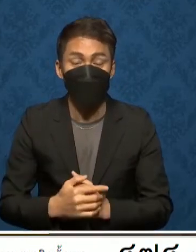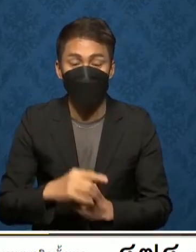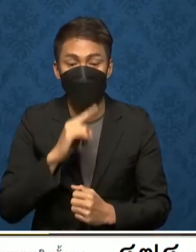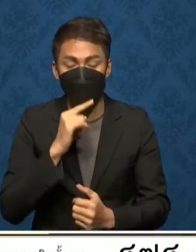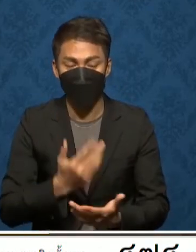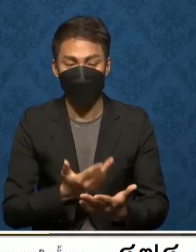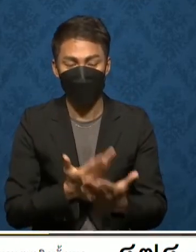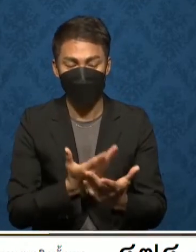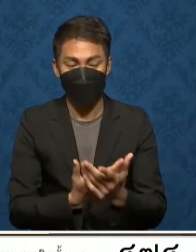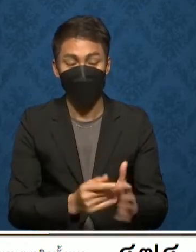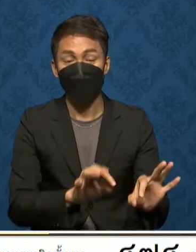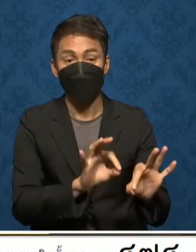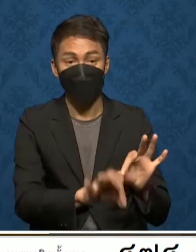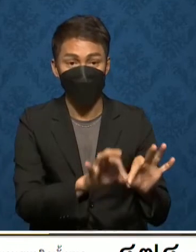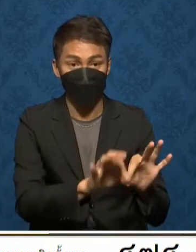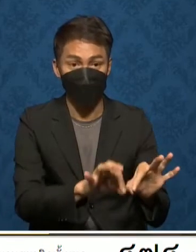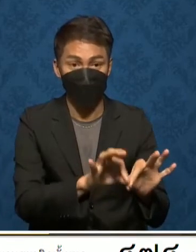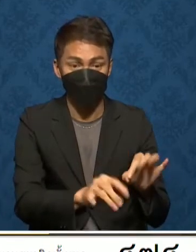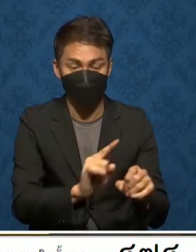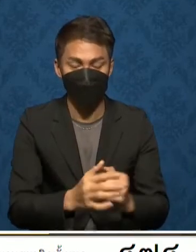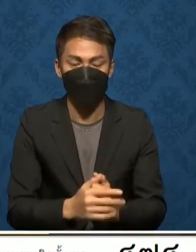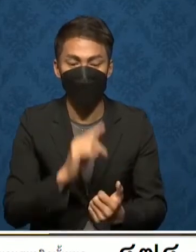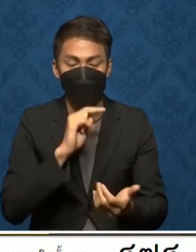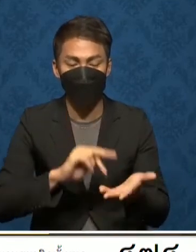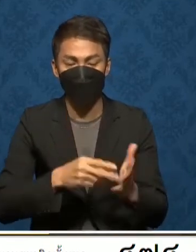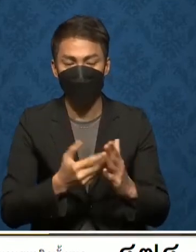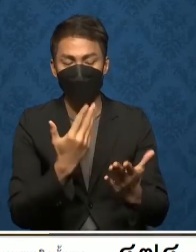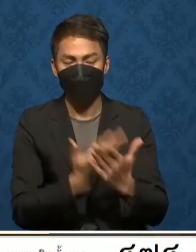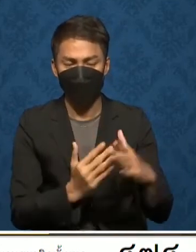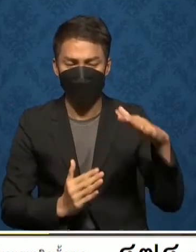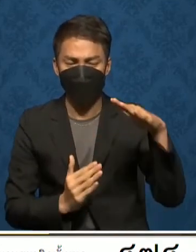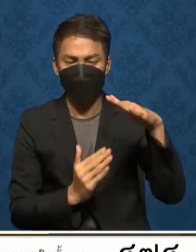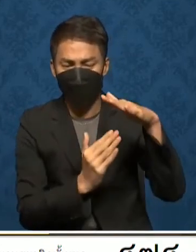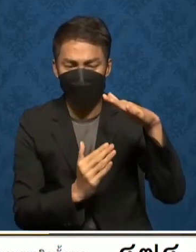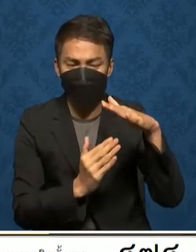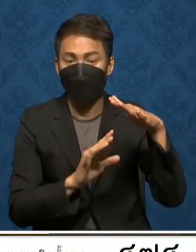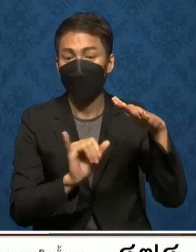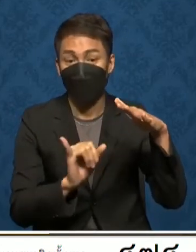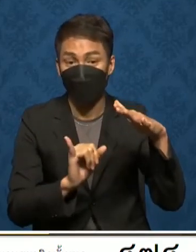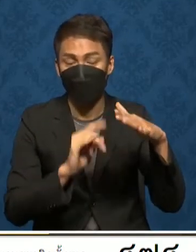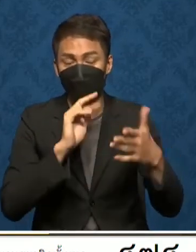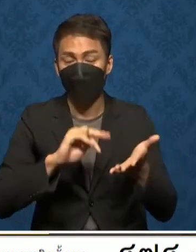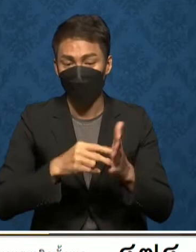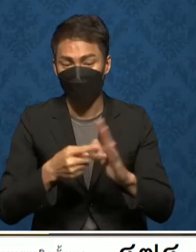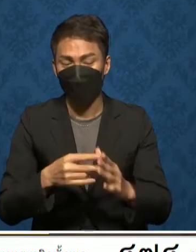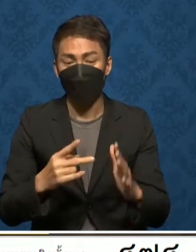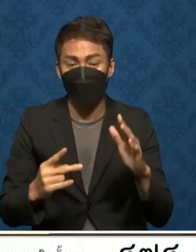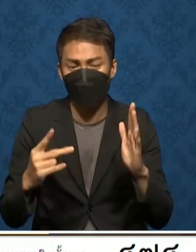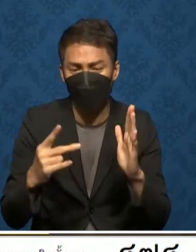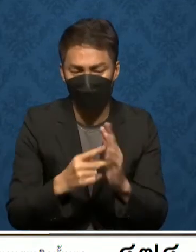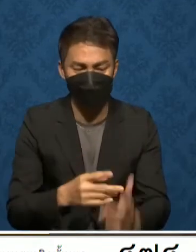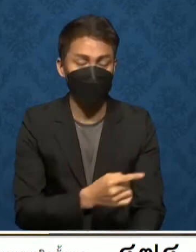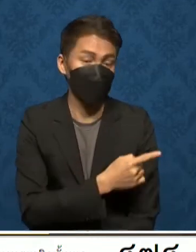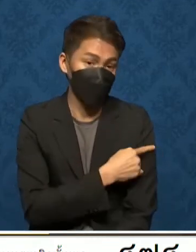ยัดการใช้เงินนะกู้ไม่เต็มเพดานนะการกู้กยศเนี่ยกู้ได้ถึงปริญญาตรีแต่กร